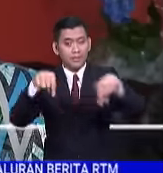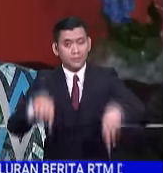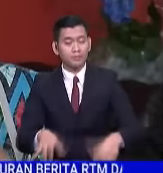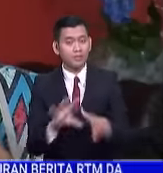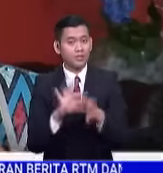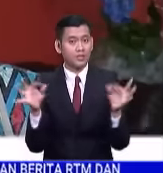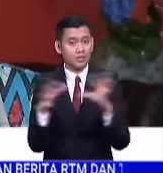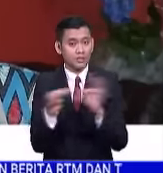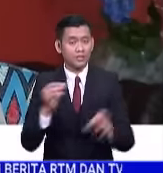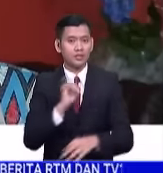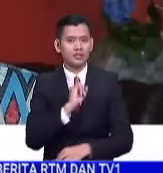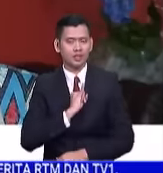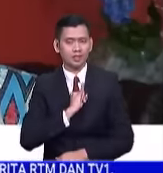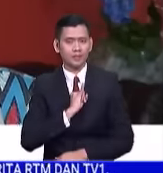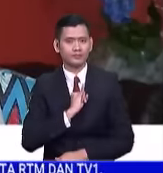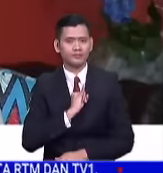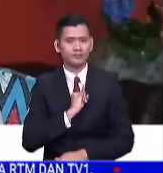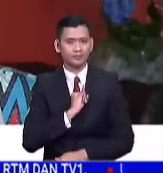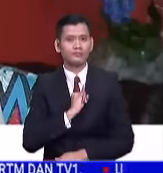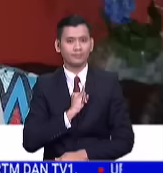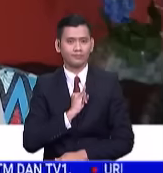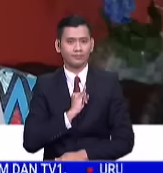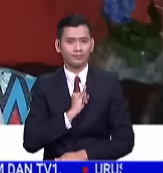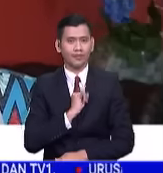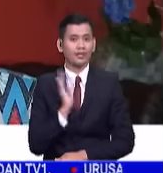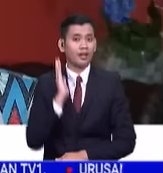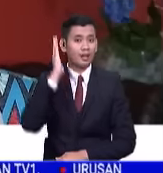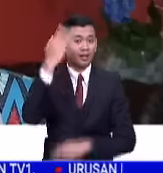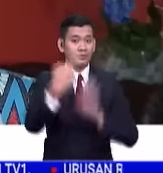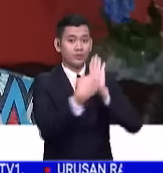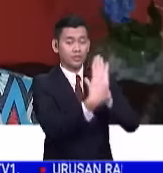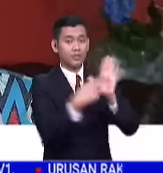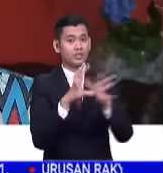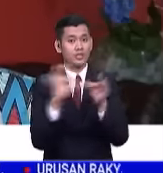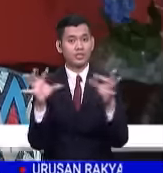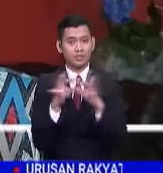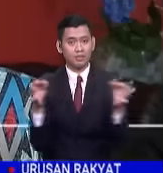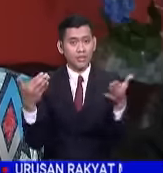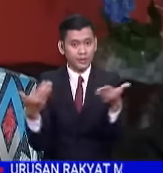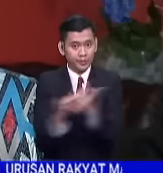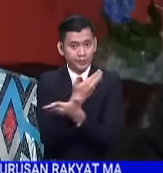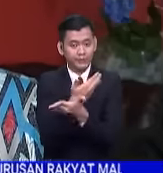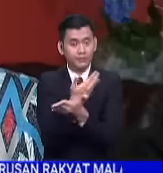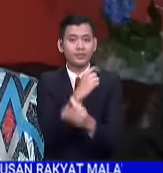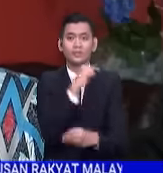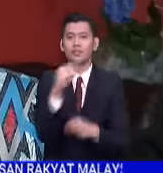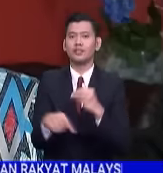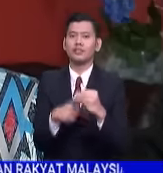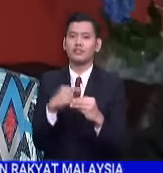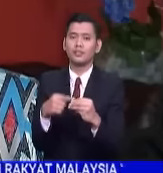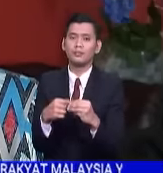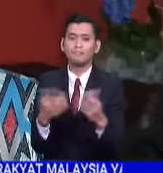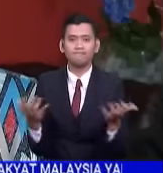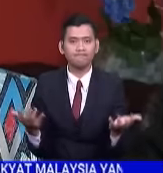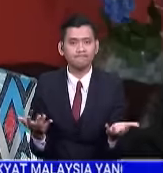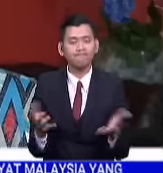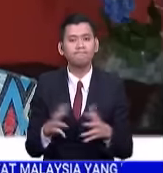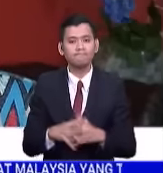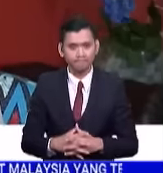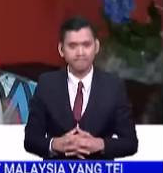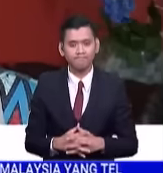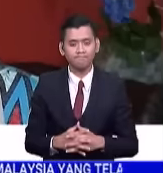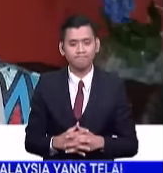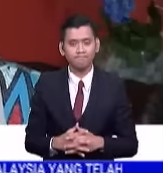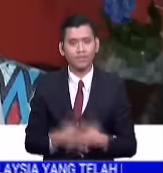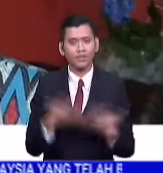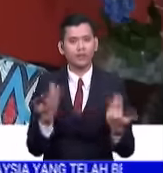saya dalam membawa salah satu cerita dalam segmen yang diperuntukkan kepada saya.